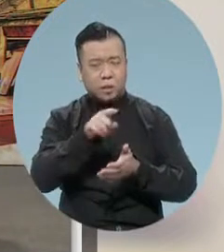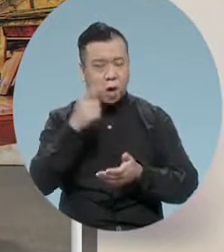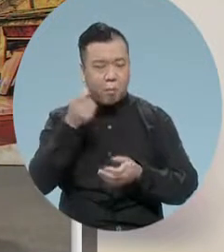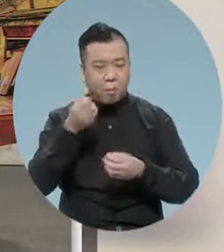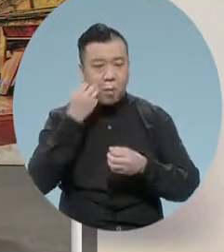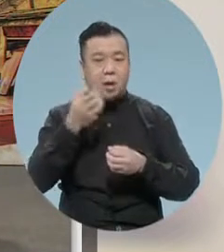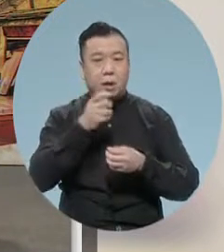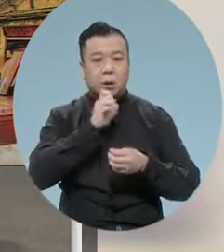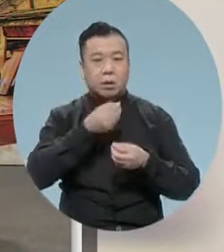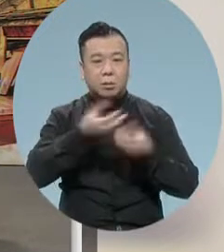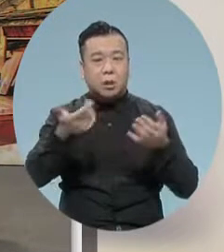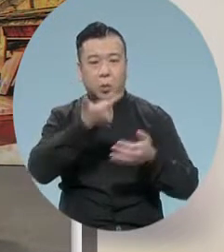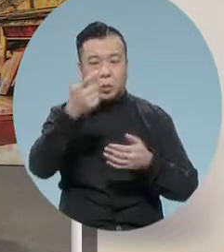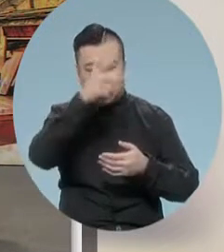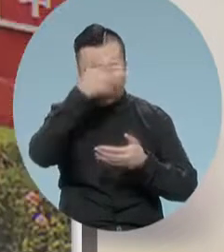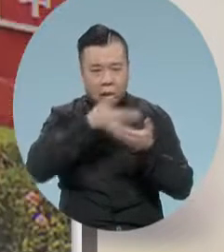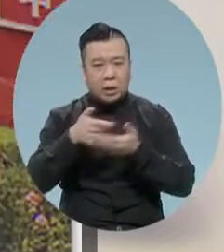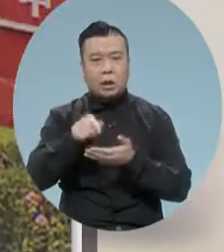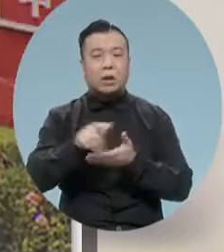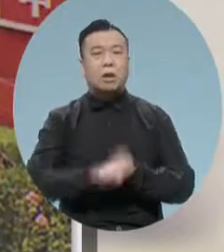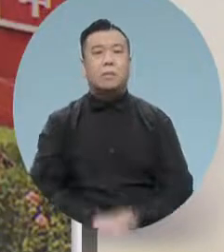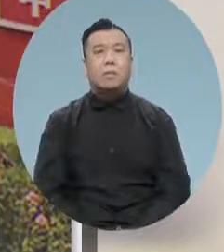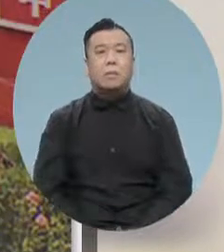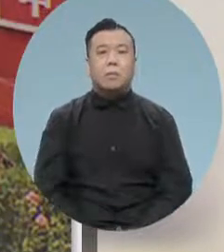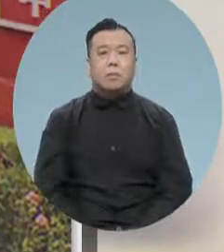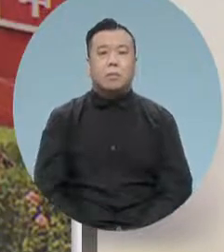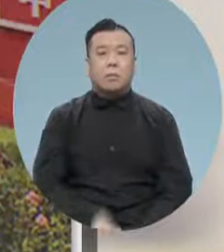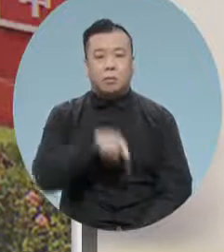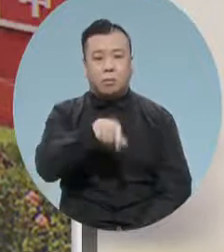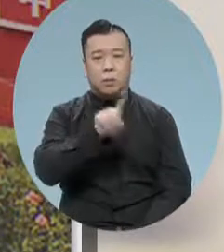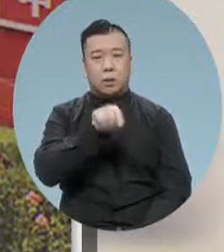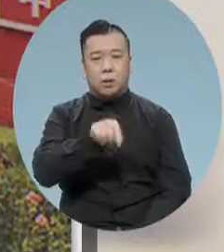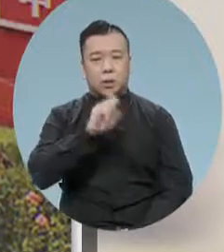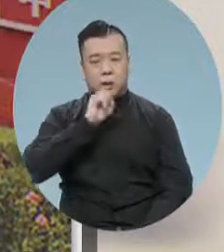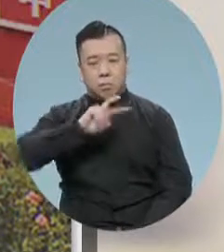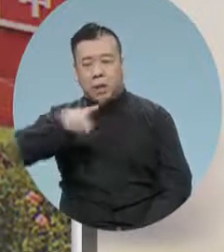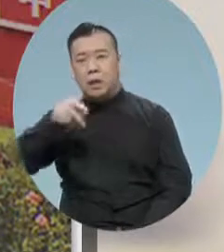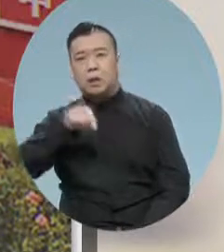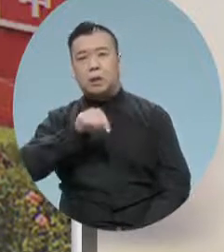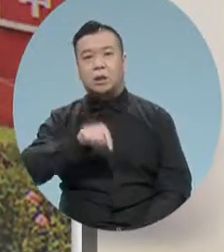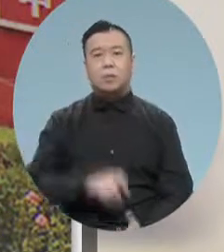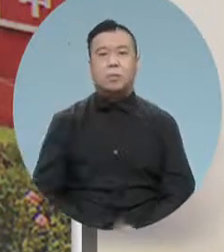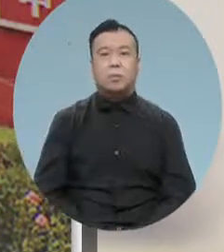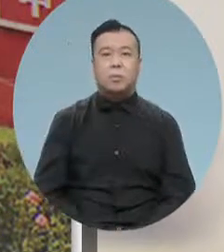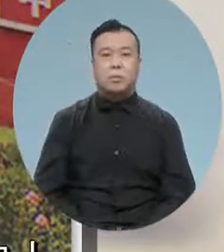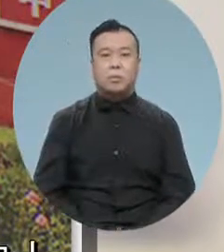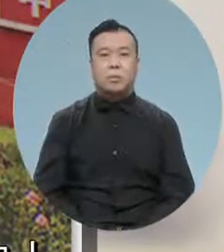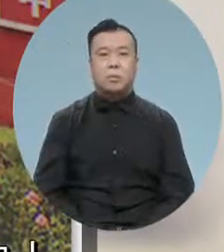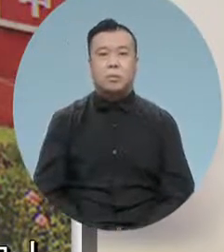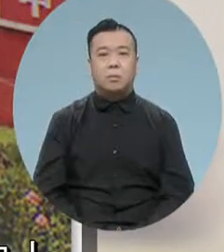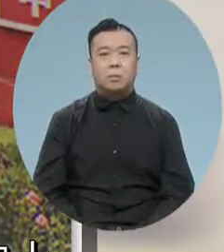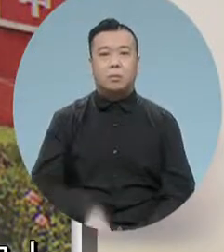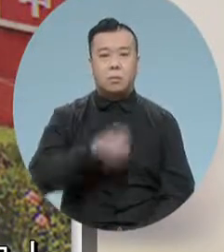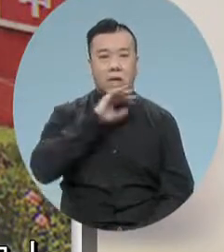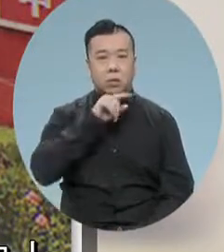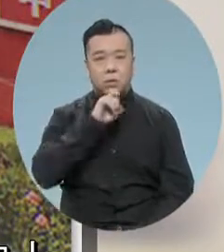了中國的政壇和文壇的 OK， 其實那個已經是一種轉折嚟嘅，就是話，但凡